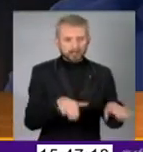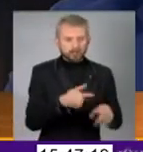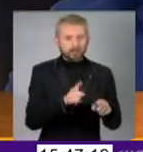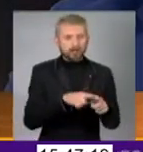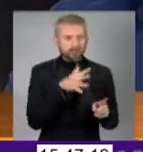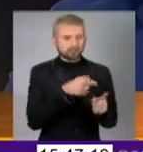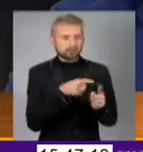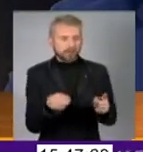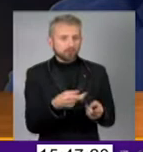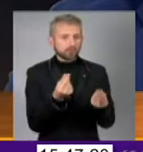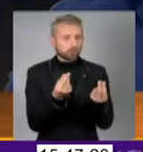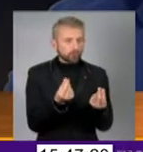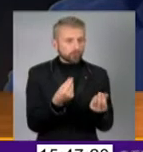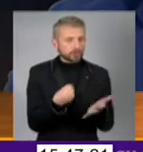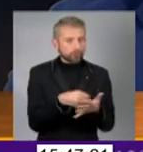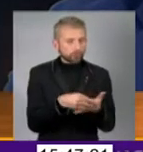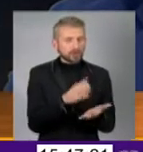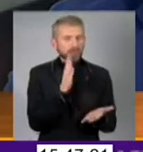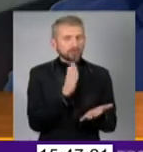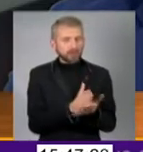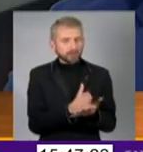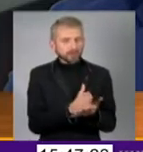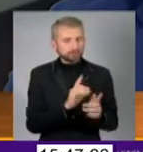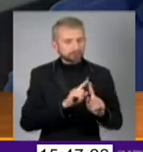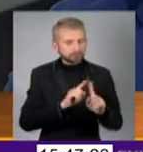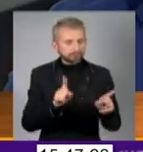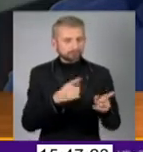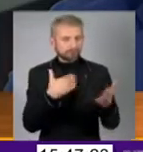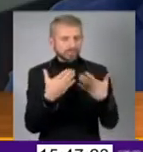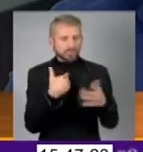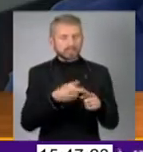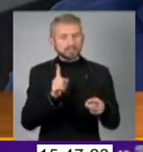кошториси, і кошти. Так. І є диверсифікований підхід, це якраз